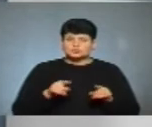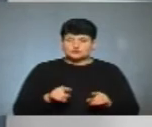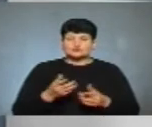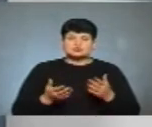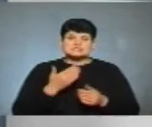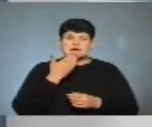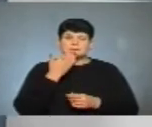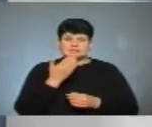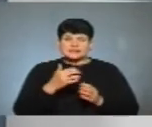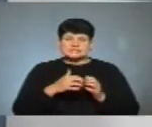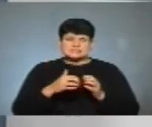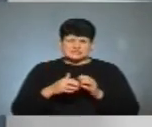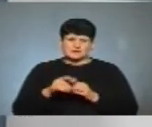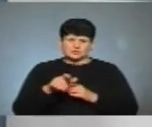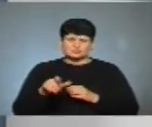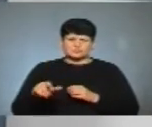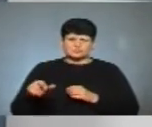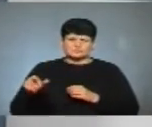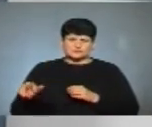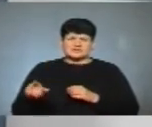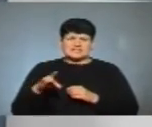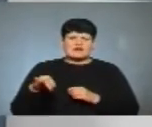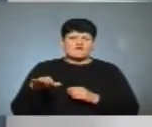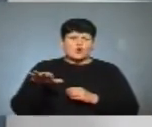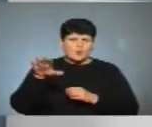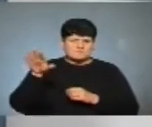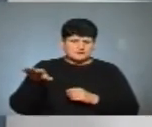запитати середньостатистичного мешканця Європи,